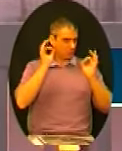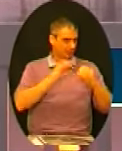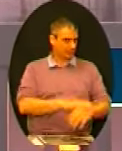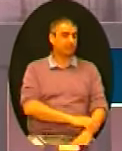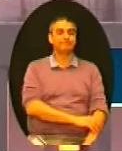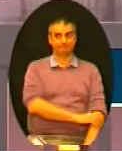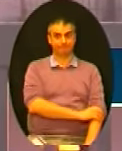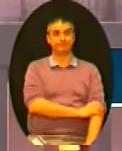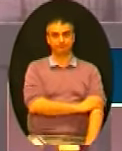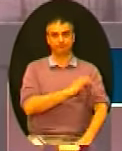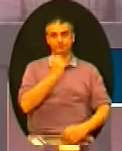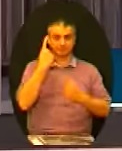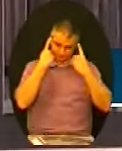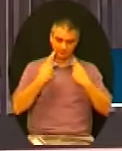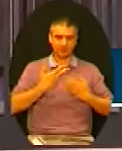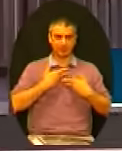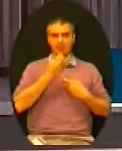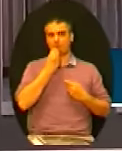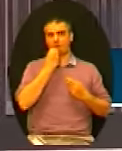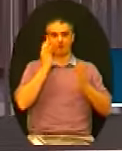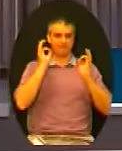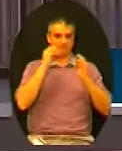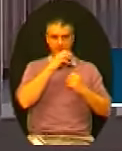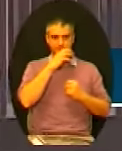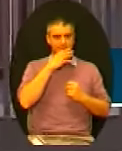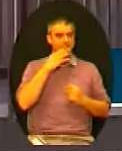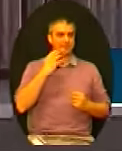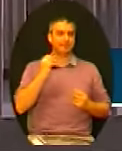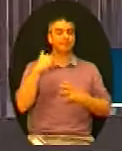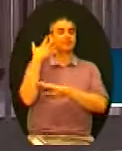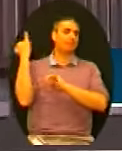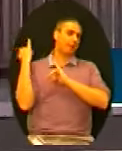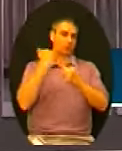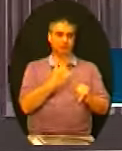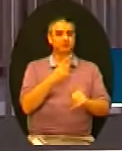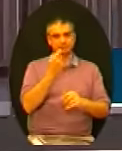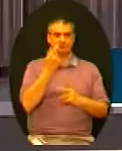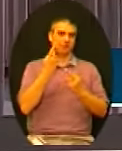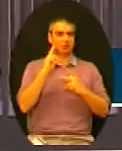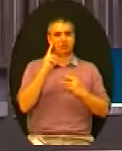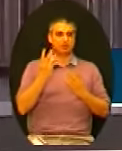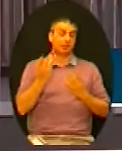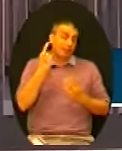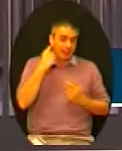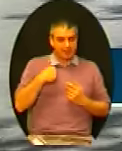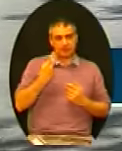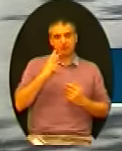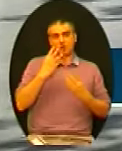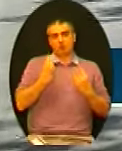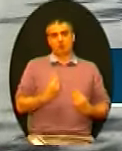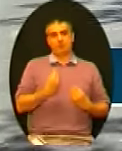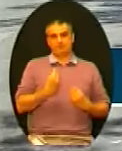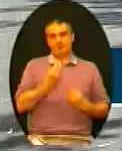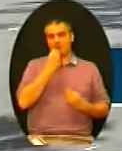למה זה שירותי קייטרינג מיוחדים? כן, לחרדים מביאים להם קייטרינג מיוחד מבחוץ, שהוא קצת יותר, לדעתי, יותר טוב